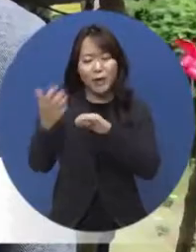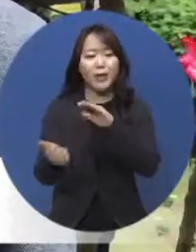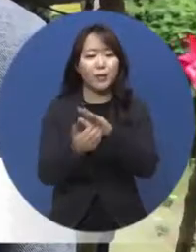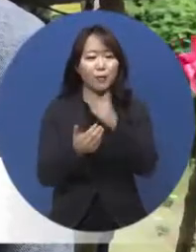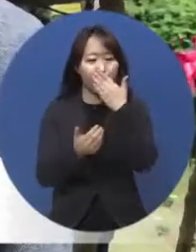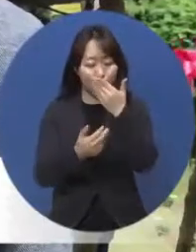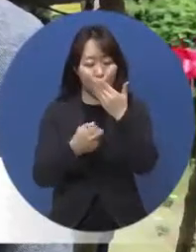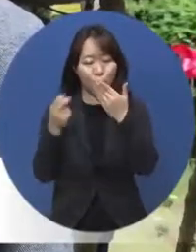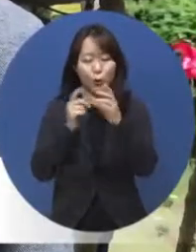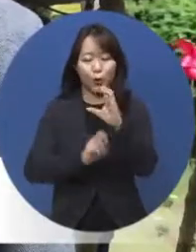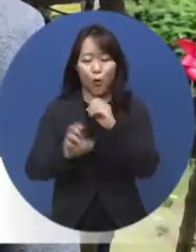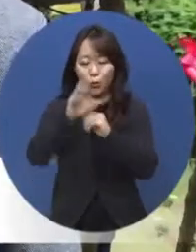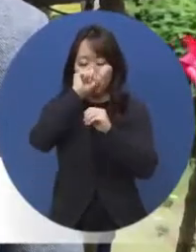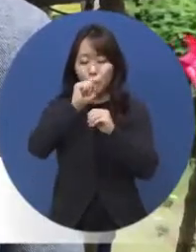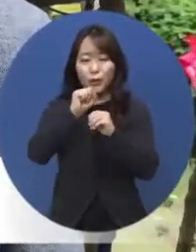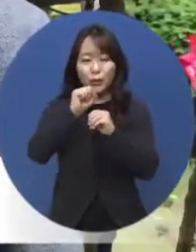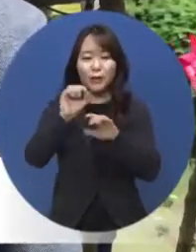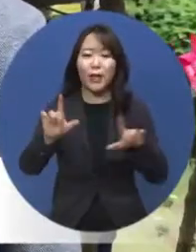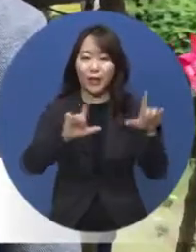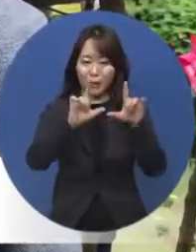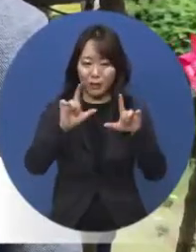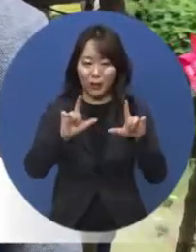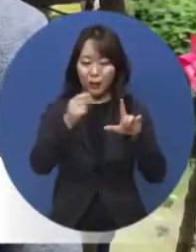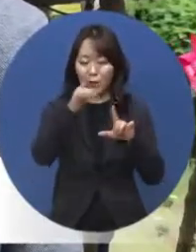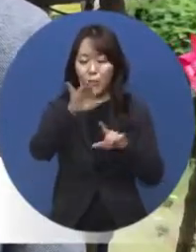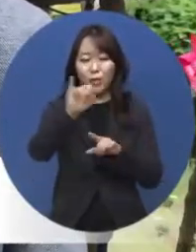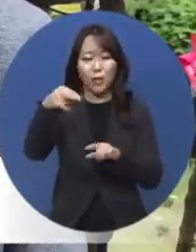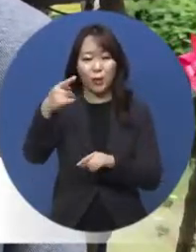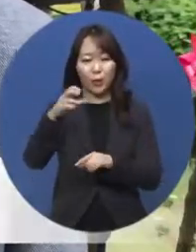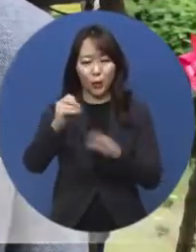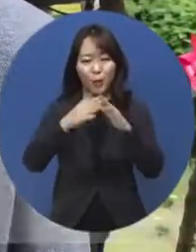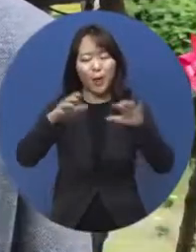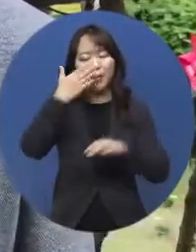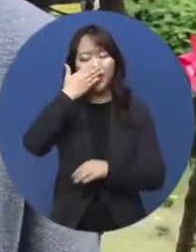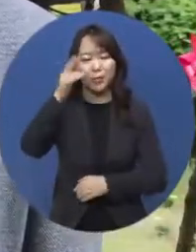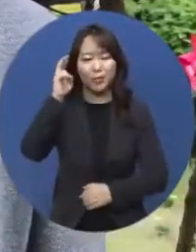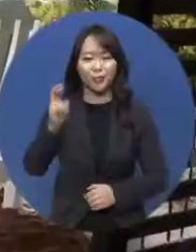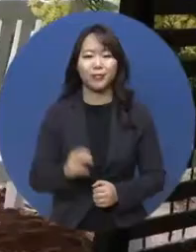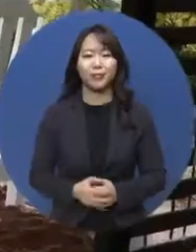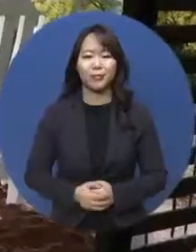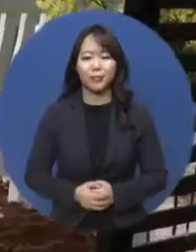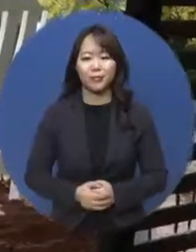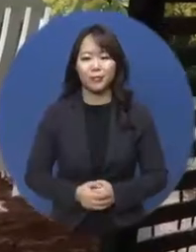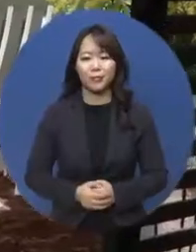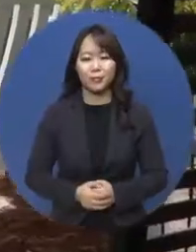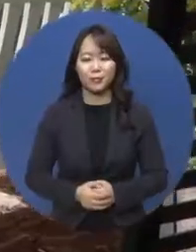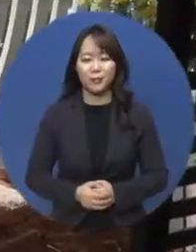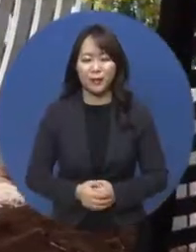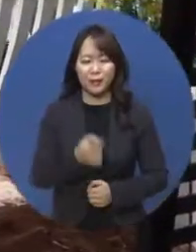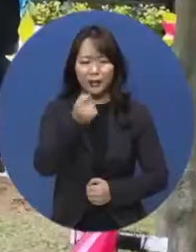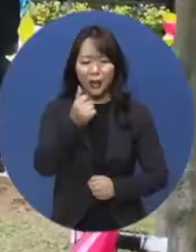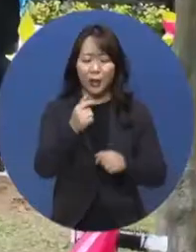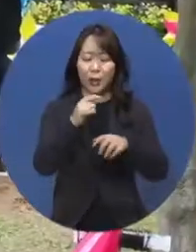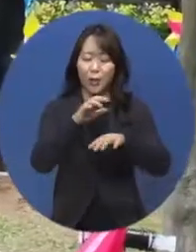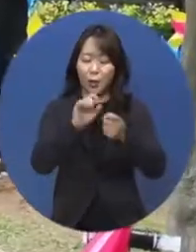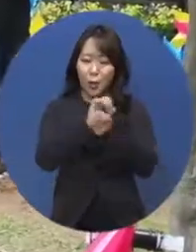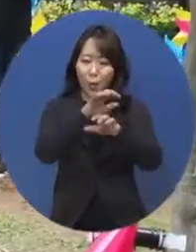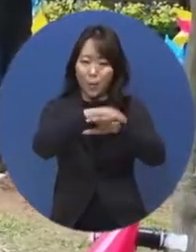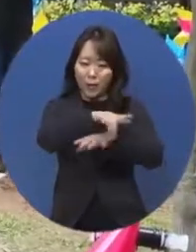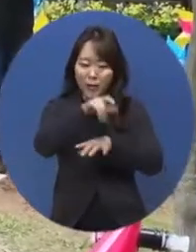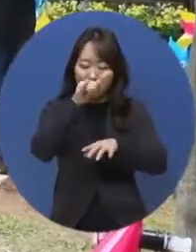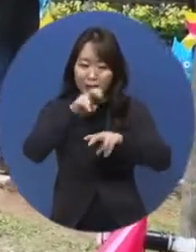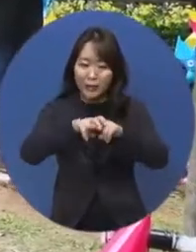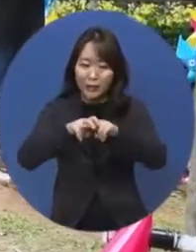이루어지고 더욱 살기 좋은 덕이동 마을이 될 것 같습니다. 소박한 꽃밭에 놓인 벤치와